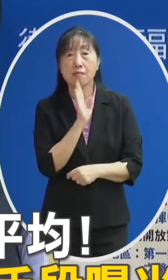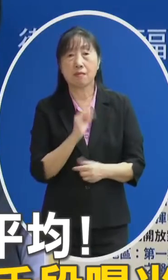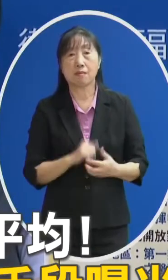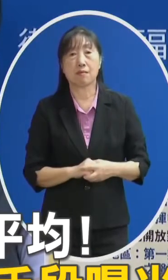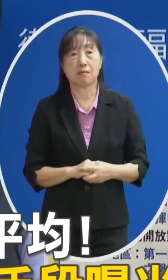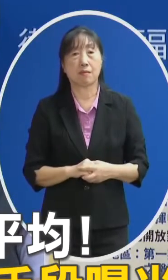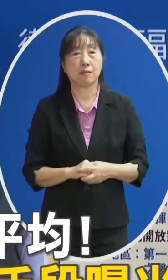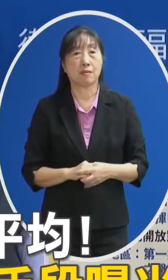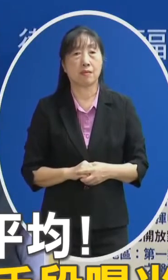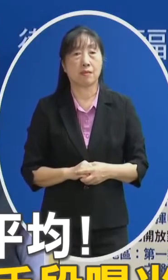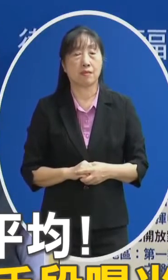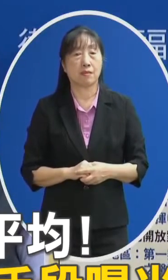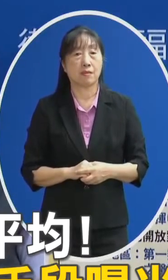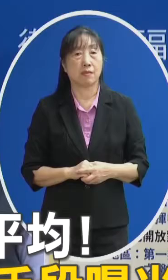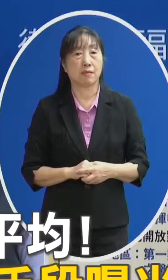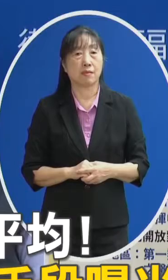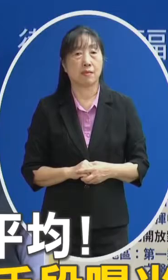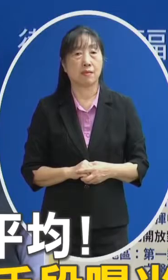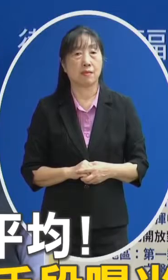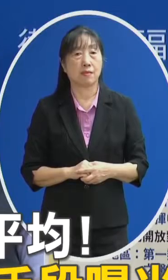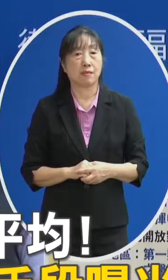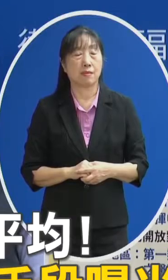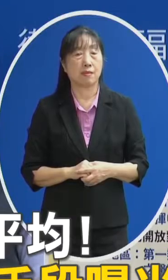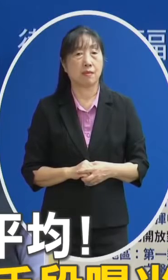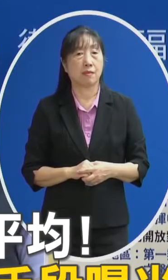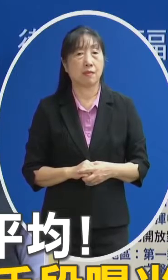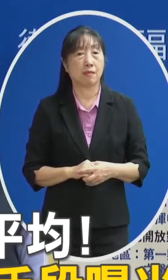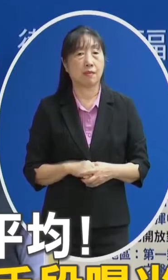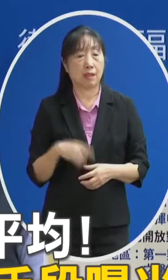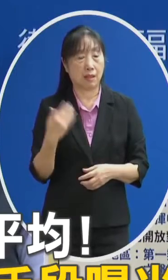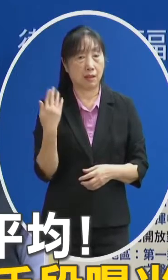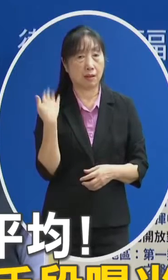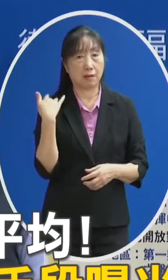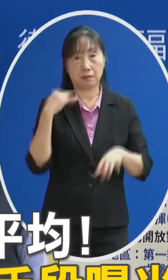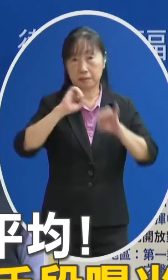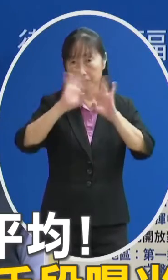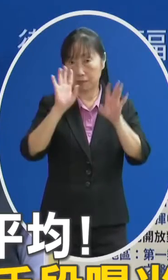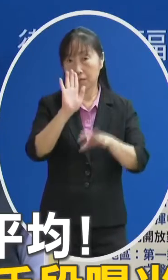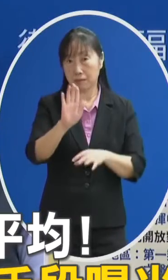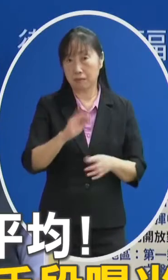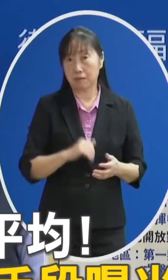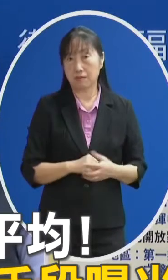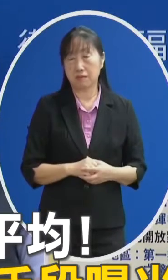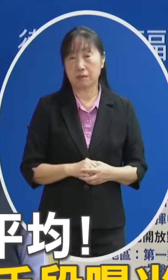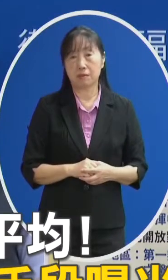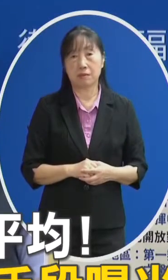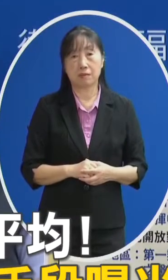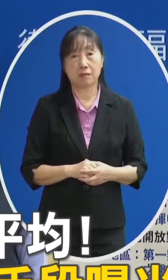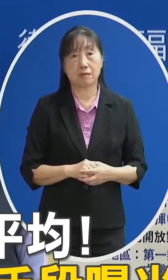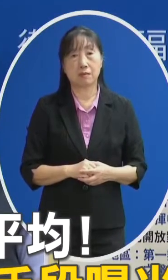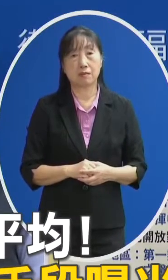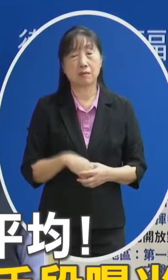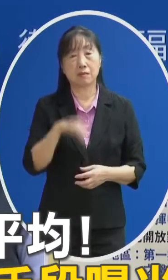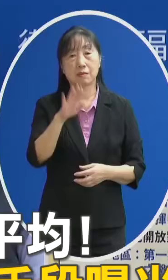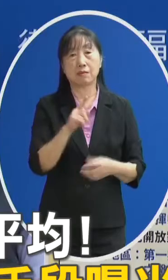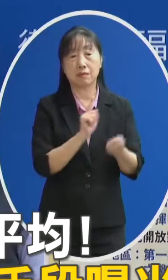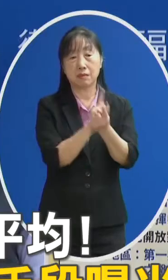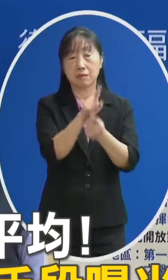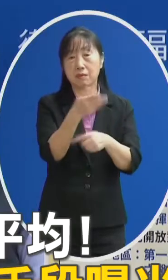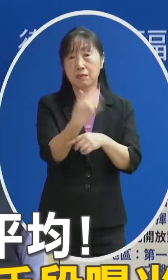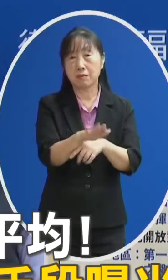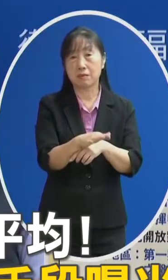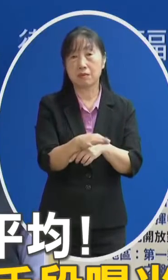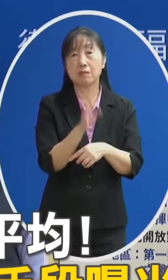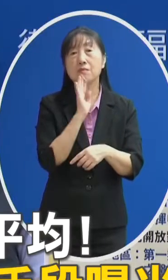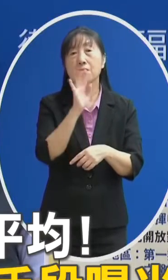体的状况。这里面先前也跟大家报告过，那一个影响死亡率有几个